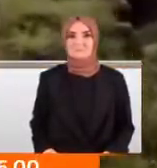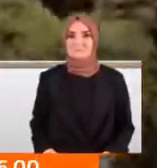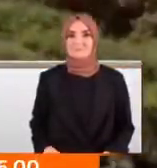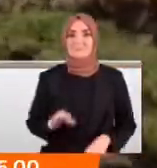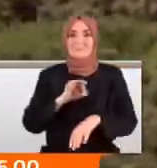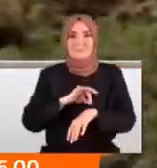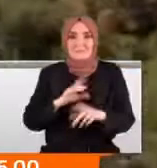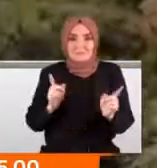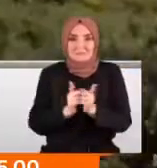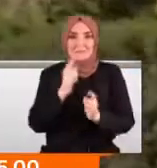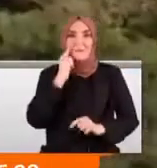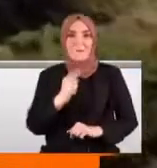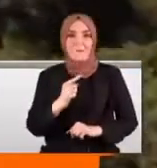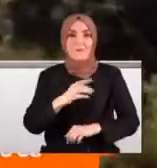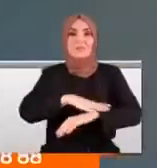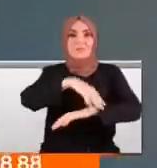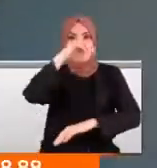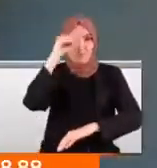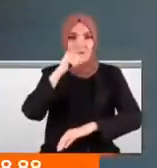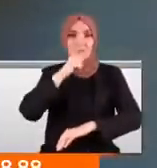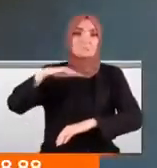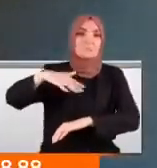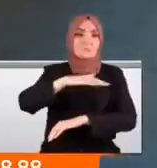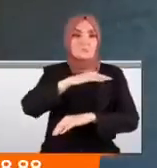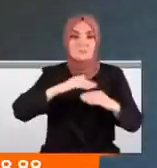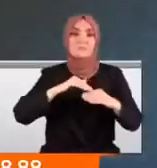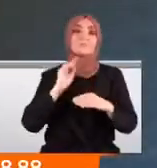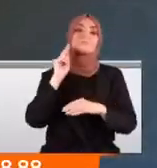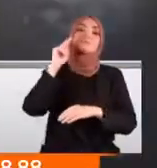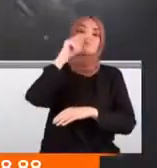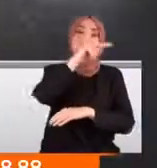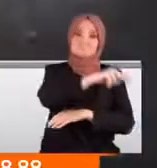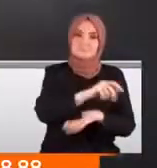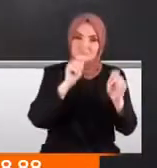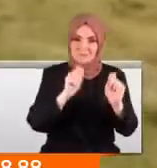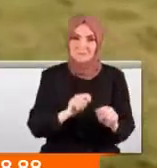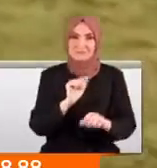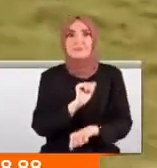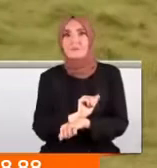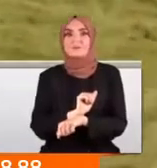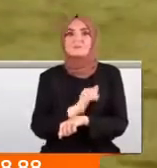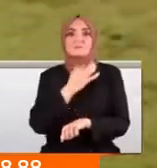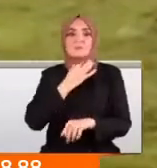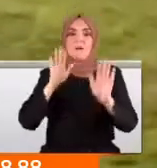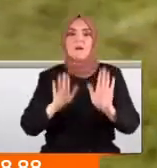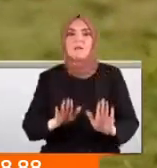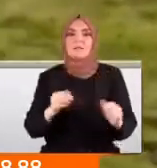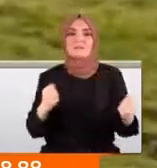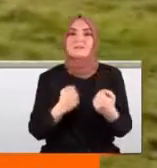Dakikalar içinde tepeleri ve akarsuyu aştı. Mahsur kalan kazazedenin yardımına uçarak yetişti.